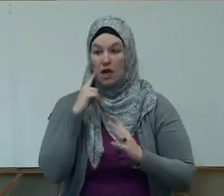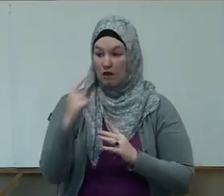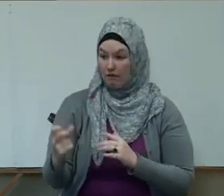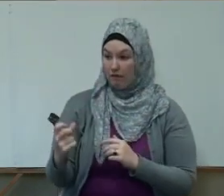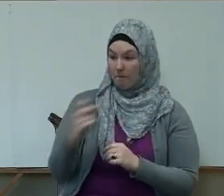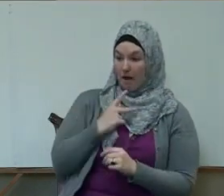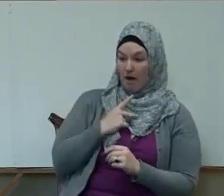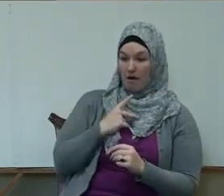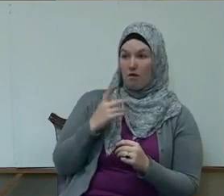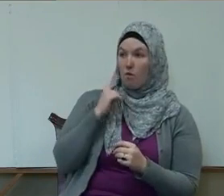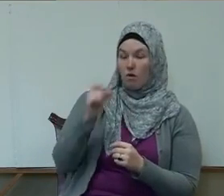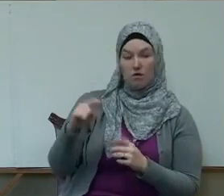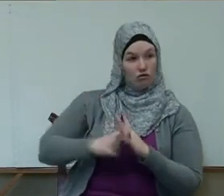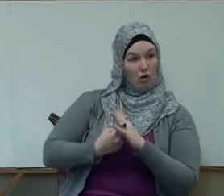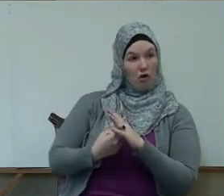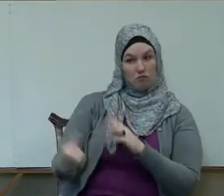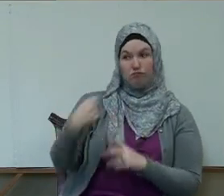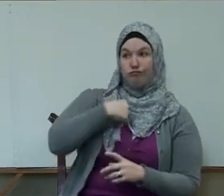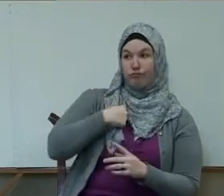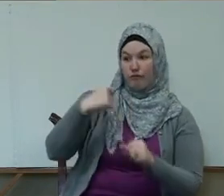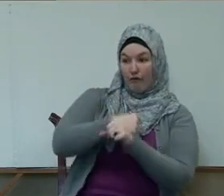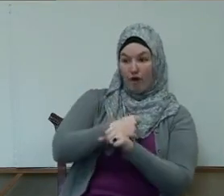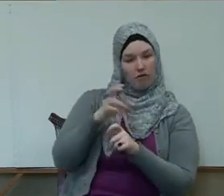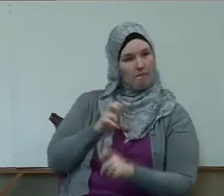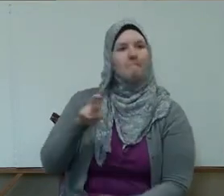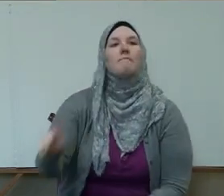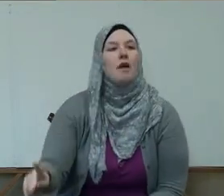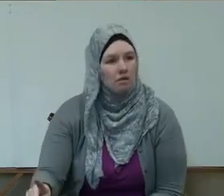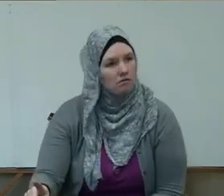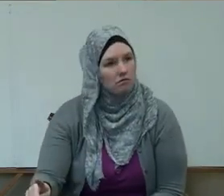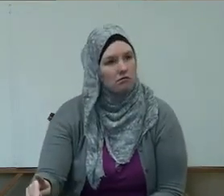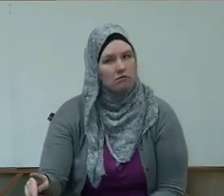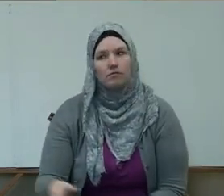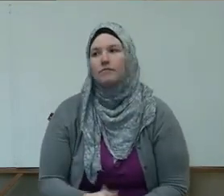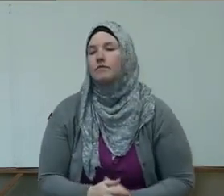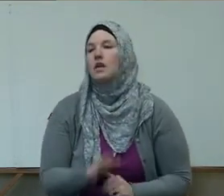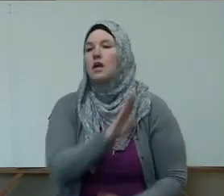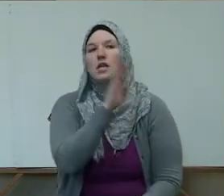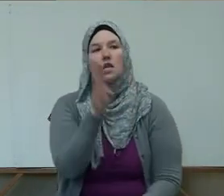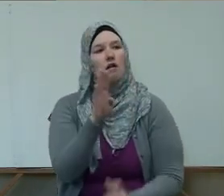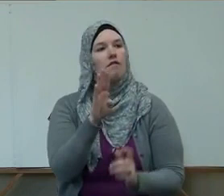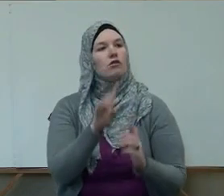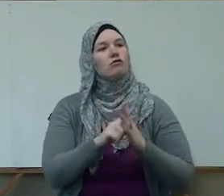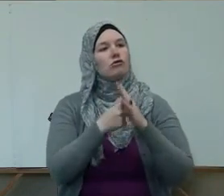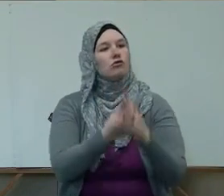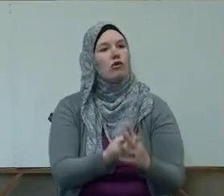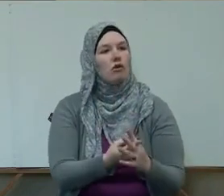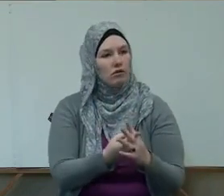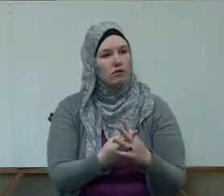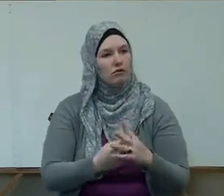ayah says, وَلَا تَعْتَدُوا. Never commit aggression. إِنَّ اللَّهَ لَا